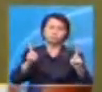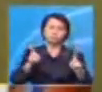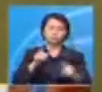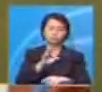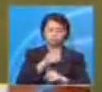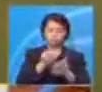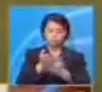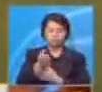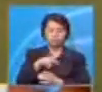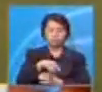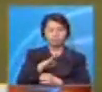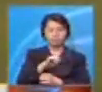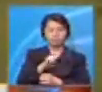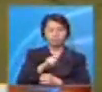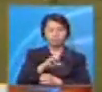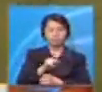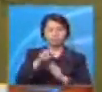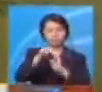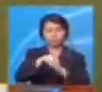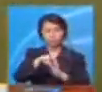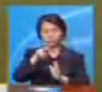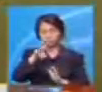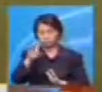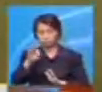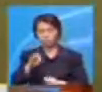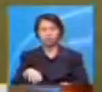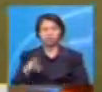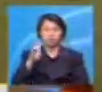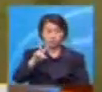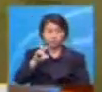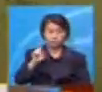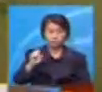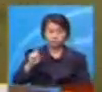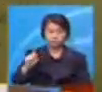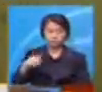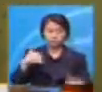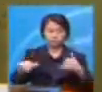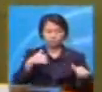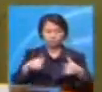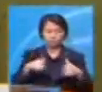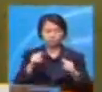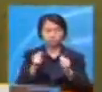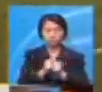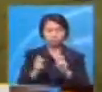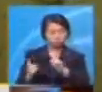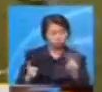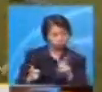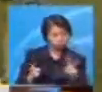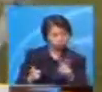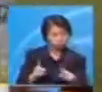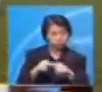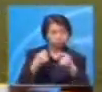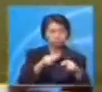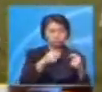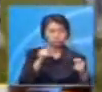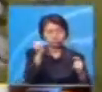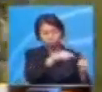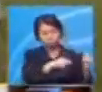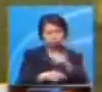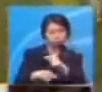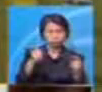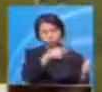Cordoba pada minit ke-29 masuk babak kedua permainan semakin rancak dengan kedua-dua pasukan saling berbalas